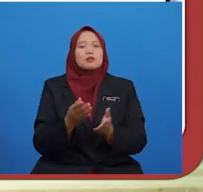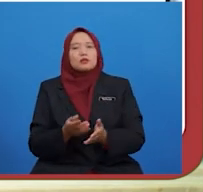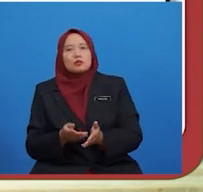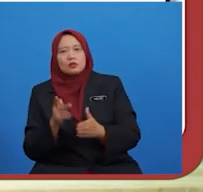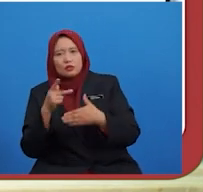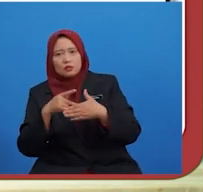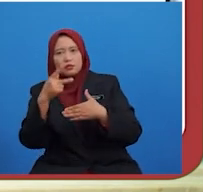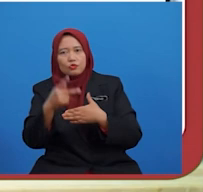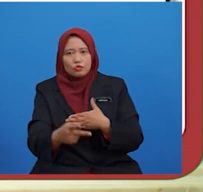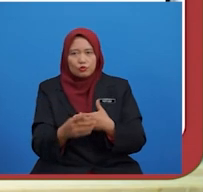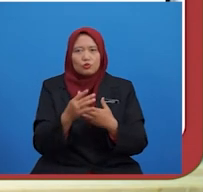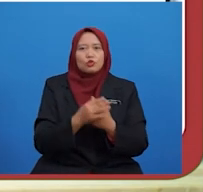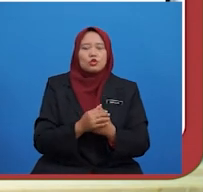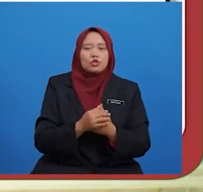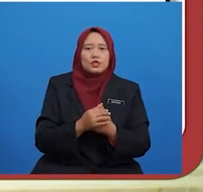nilai